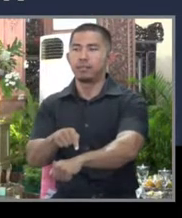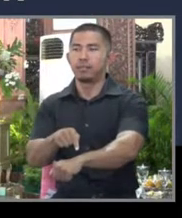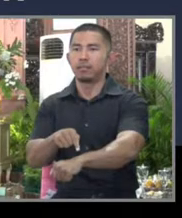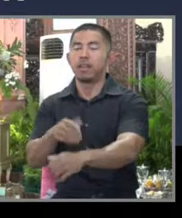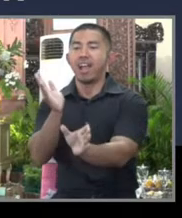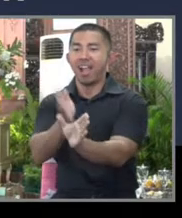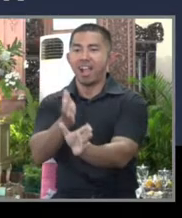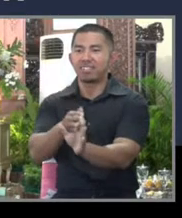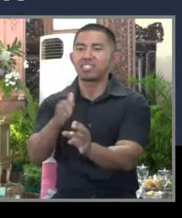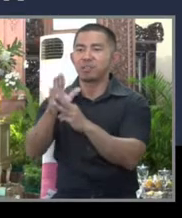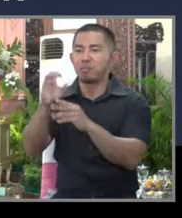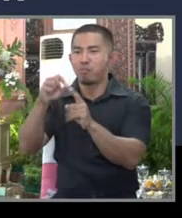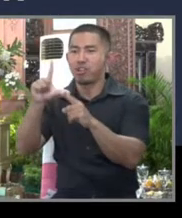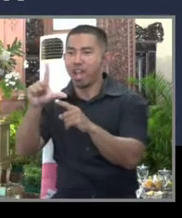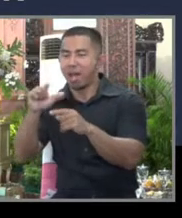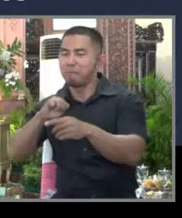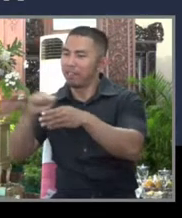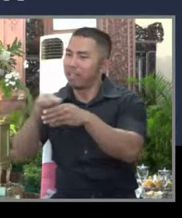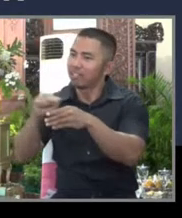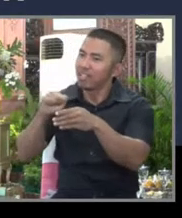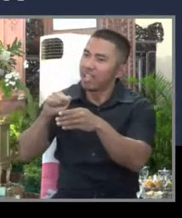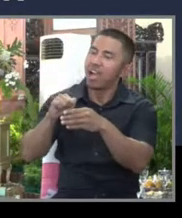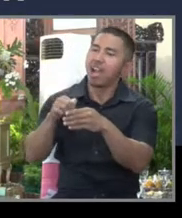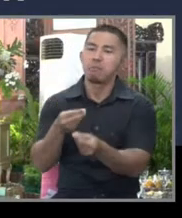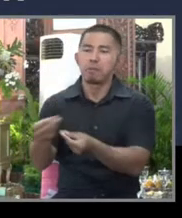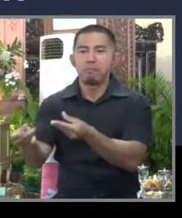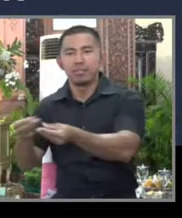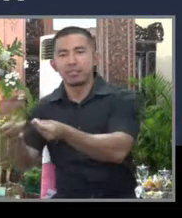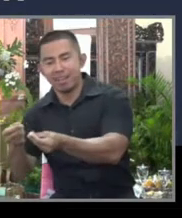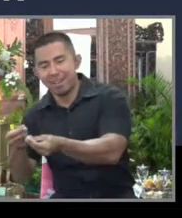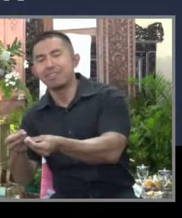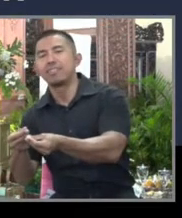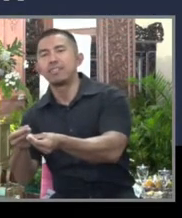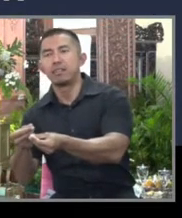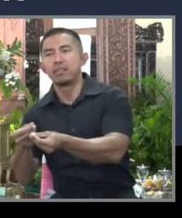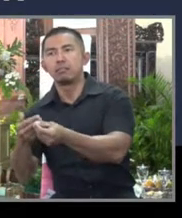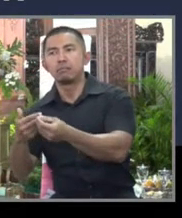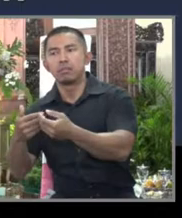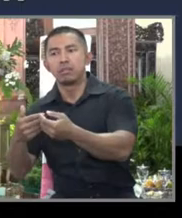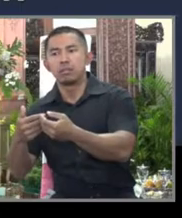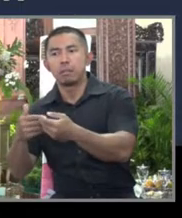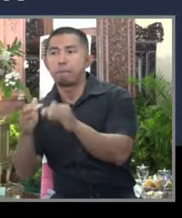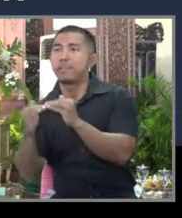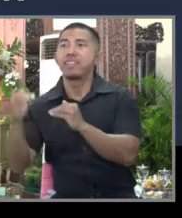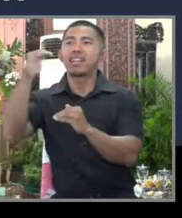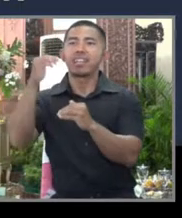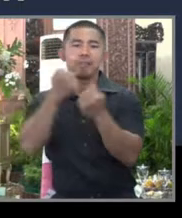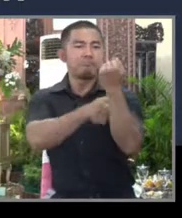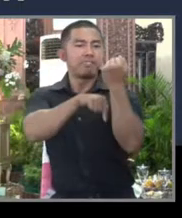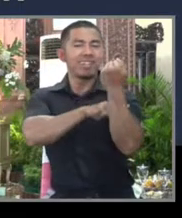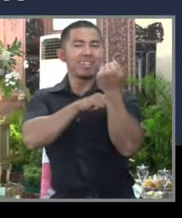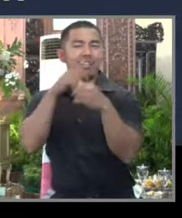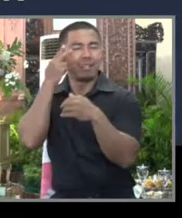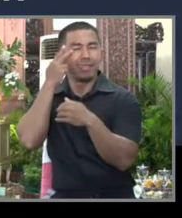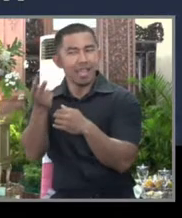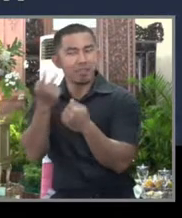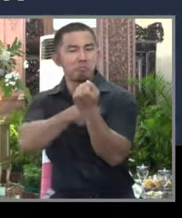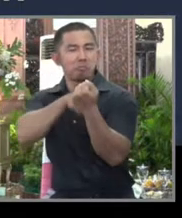Akses modal, pelatihan, pemasaran, begitu ya. Mungkin peningkatan skill dengan melihat